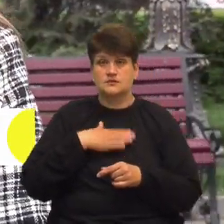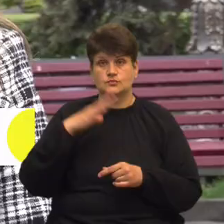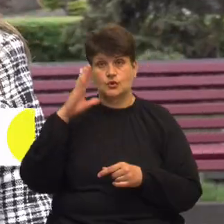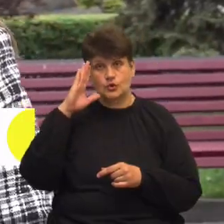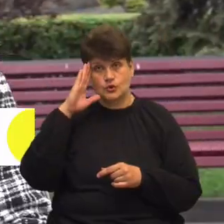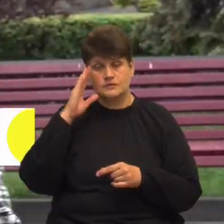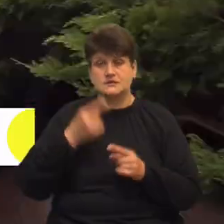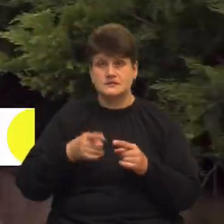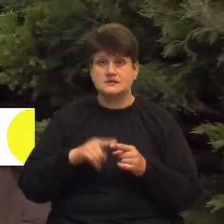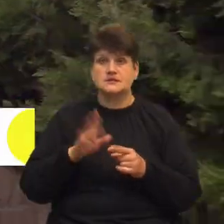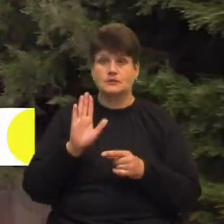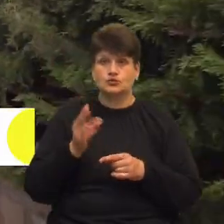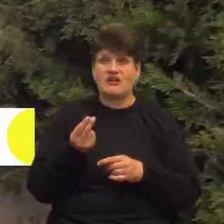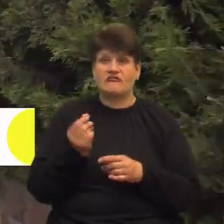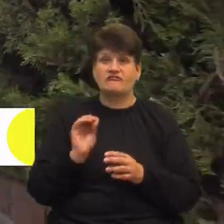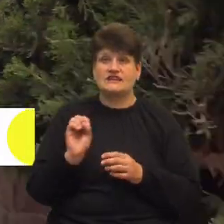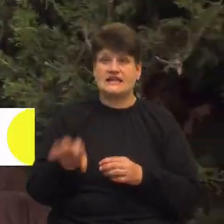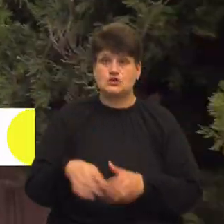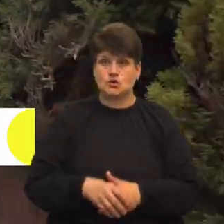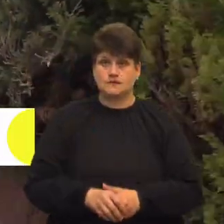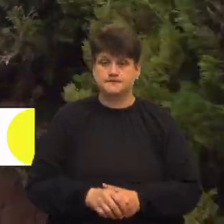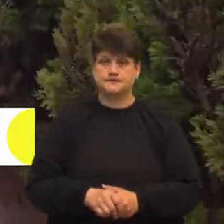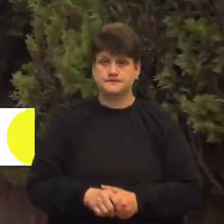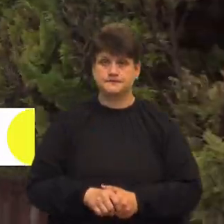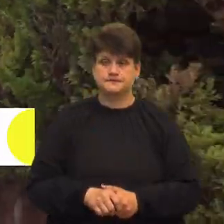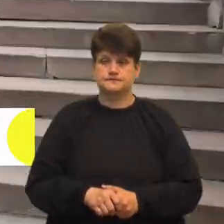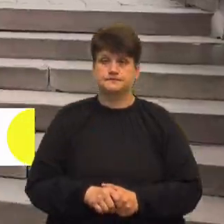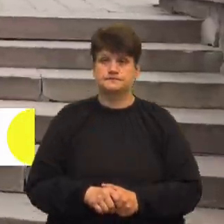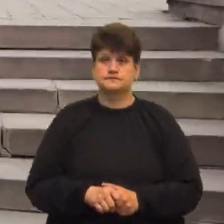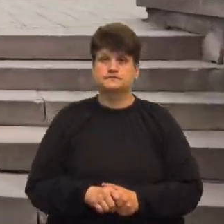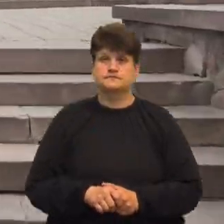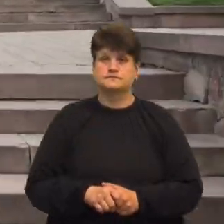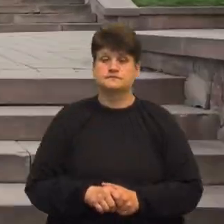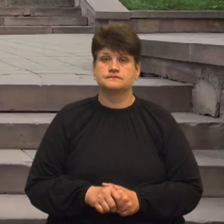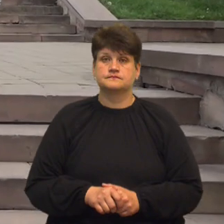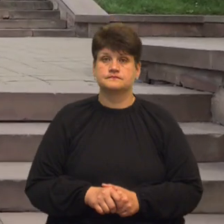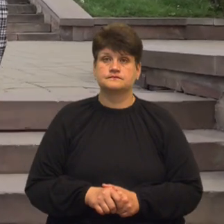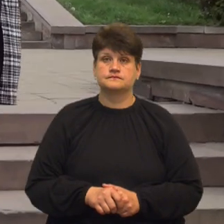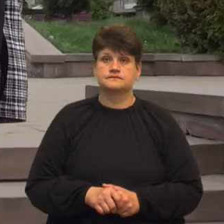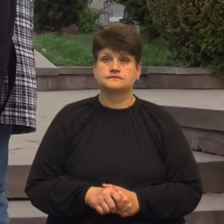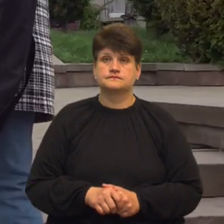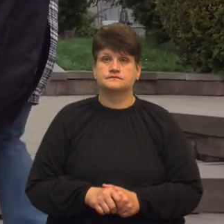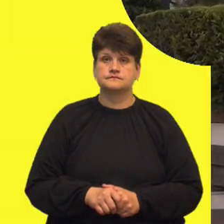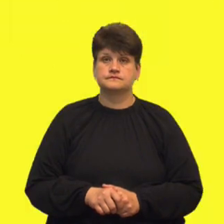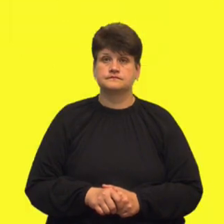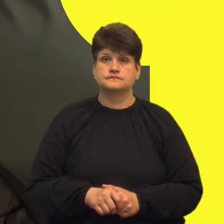то буде внесок. Любов Гадомська, Андрій Бодак, Суспільне новини, Тернопіль.